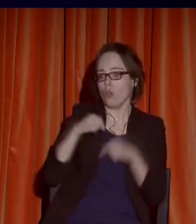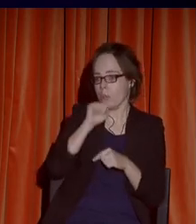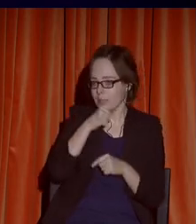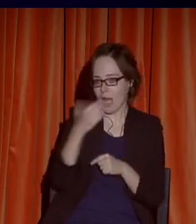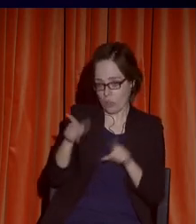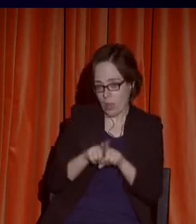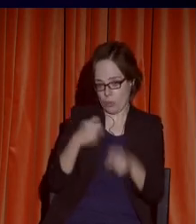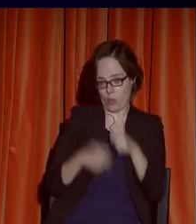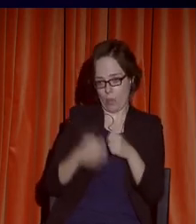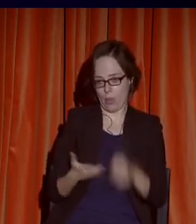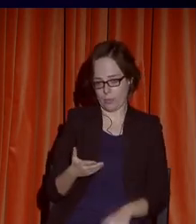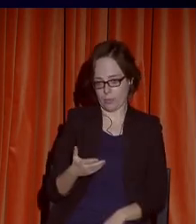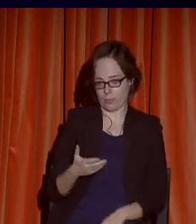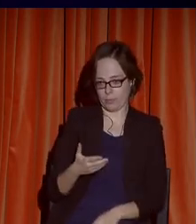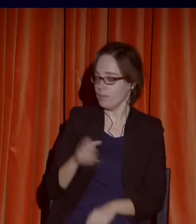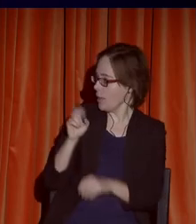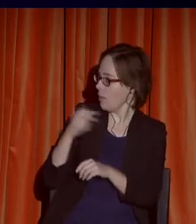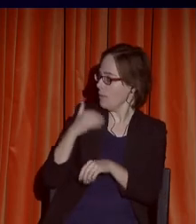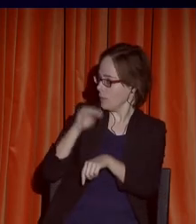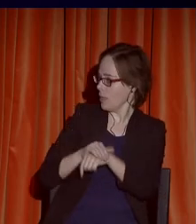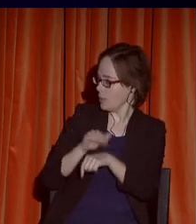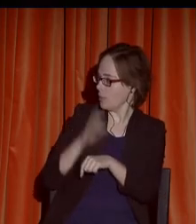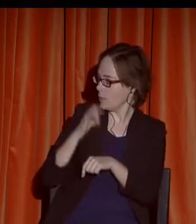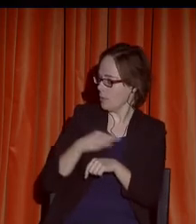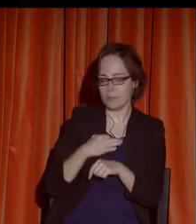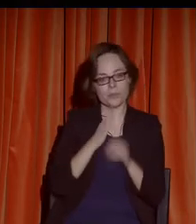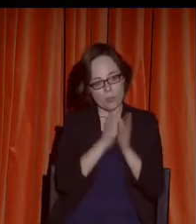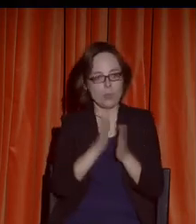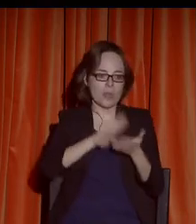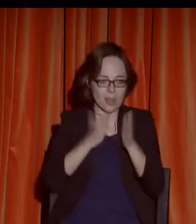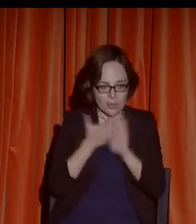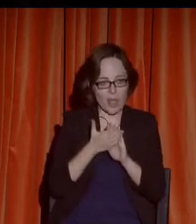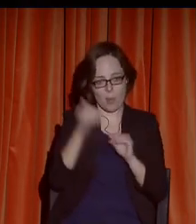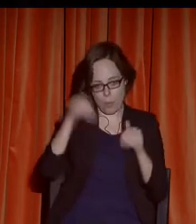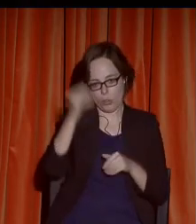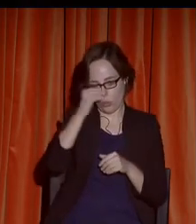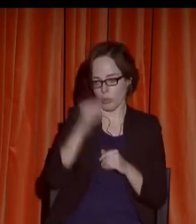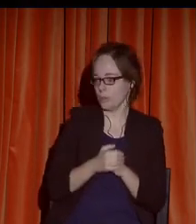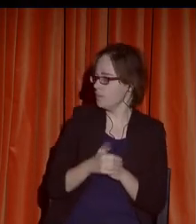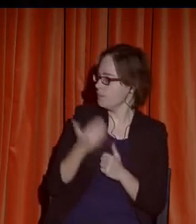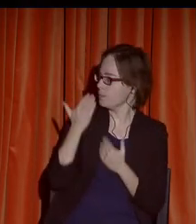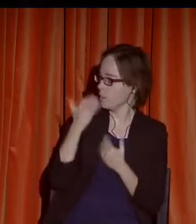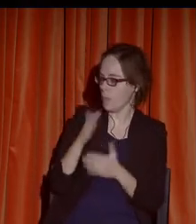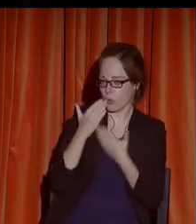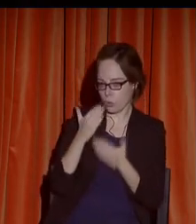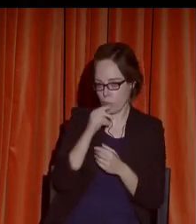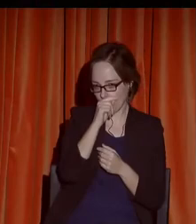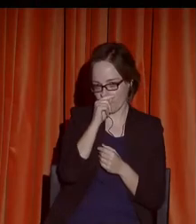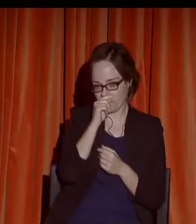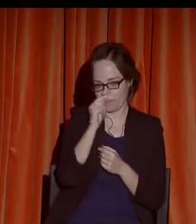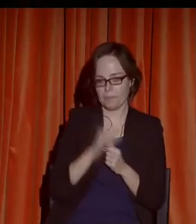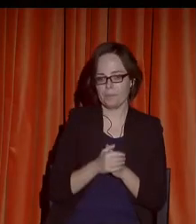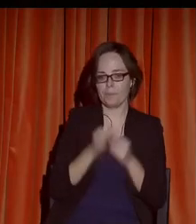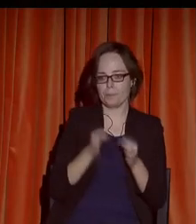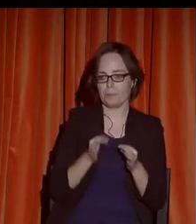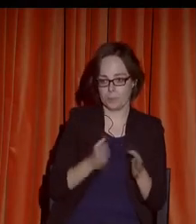Więc traktujmy się jako partnerzy. Zgadzamy się. Nauczmy się od siebie nawzajem. Bardzo dziękuję. Przejdźmy